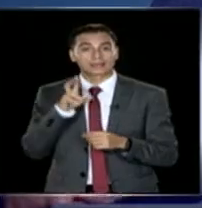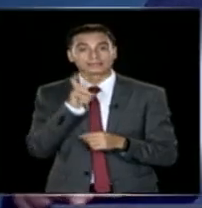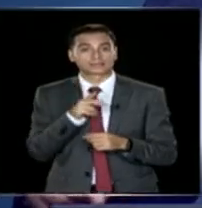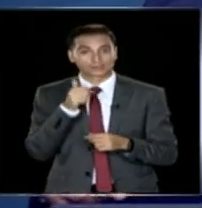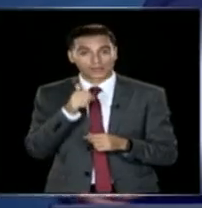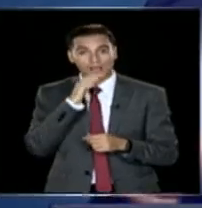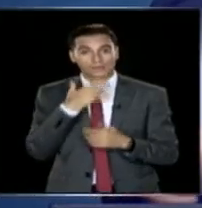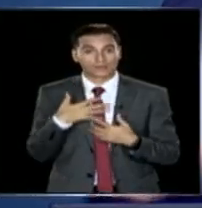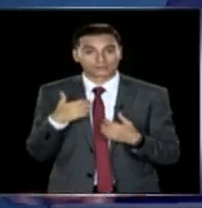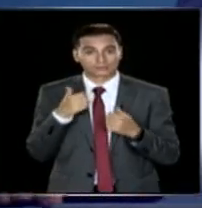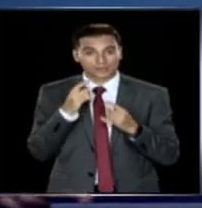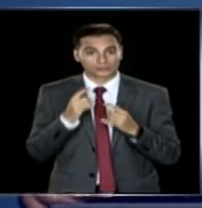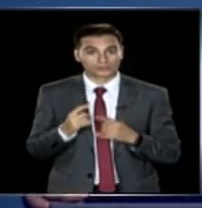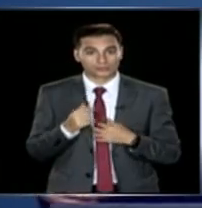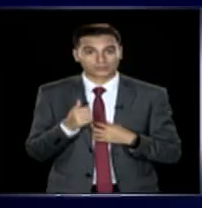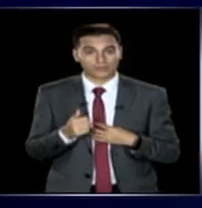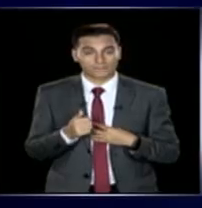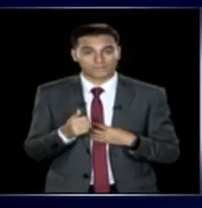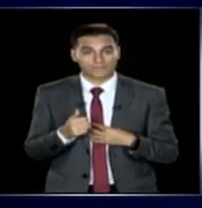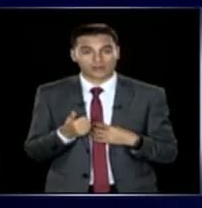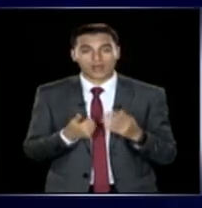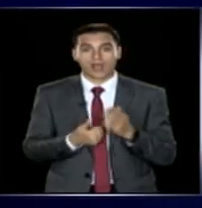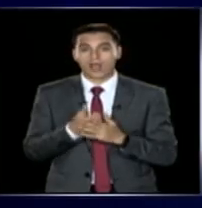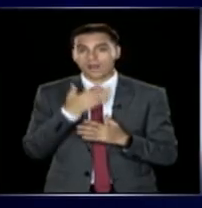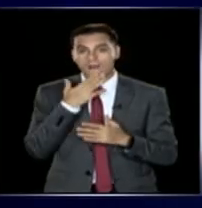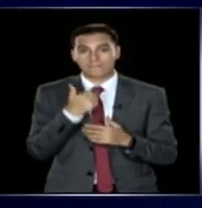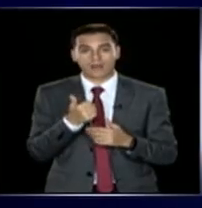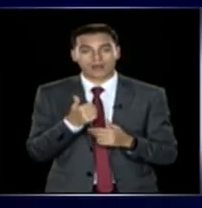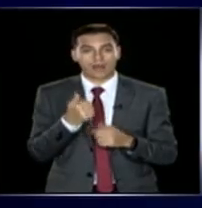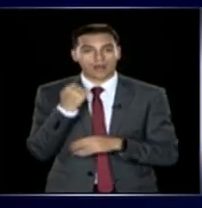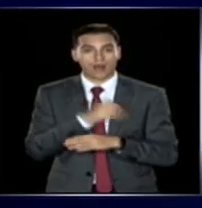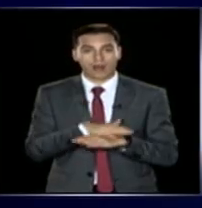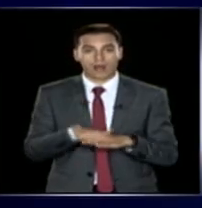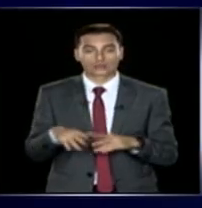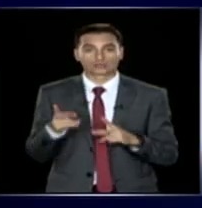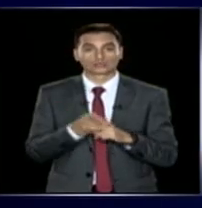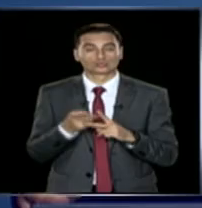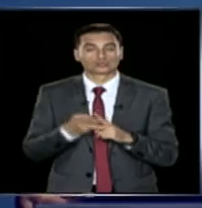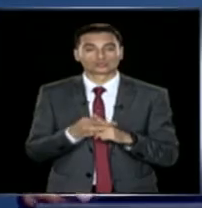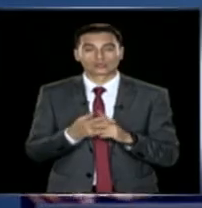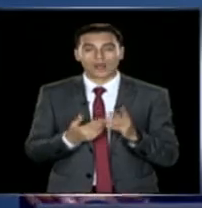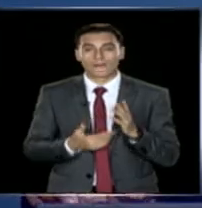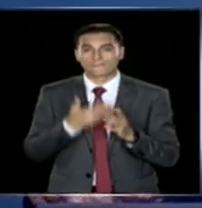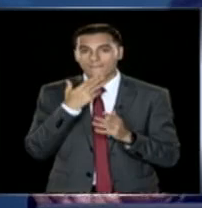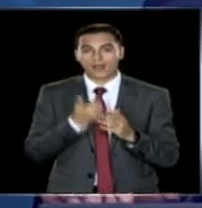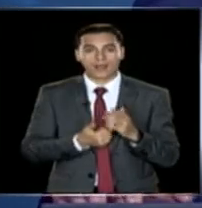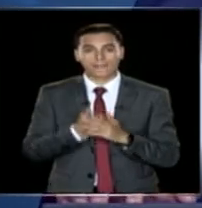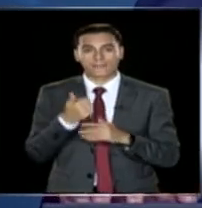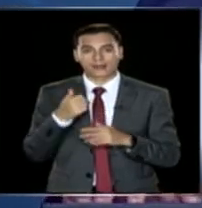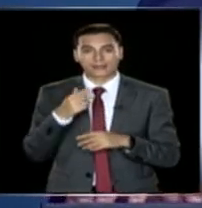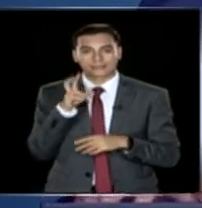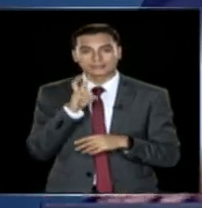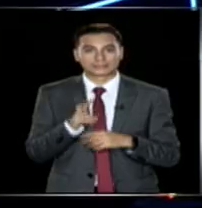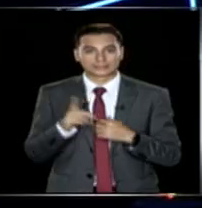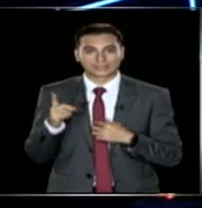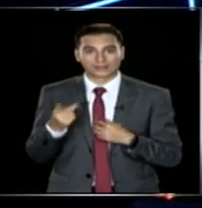تمام كله بخير الحمد لله. أجمل أرض أرض سينا طبعاً، وأجمل شعب شعب سينا. الله تشرفنا في